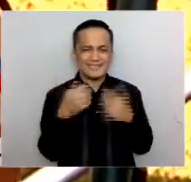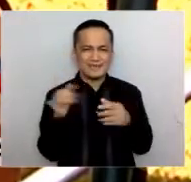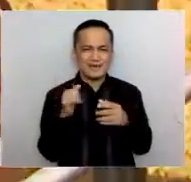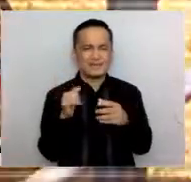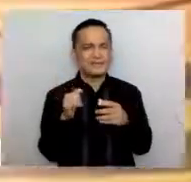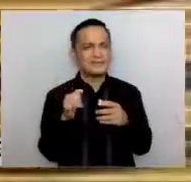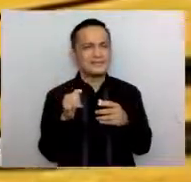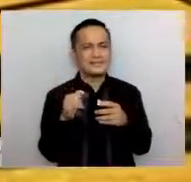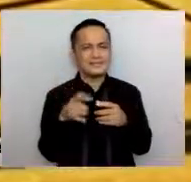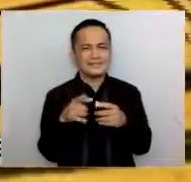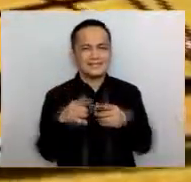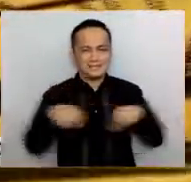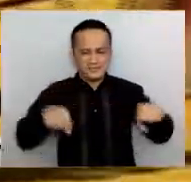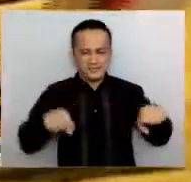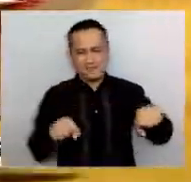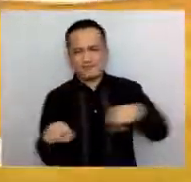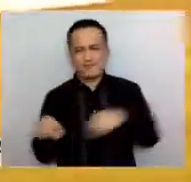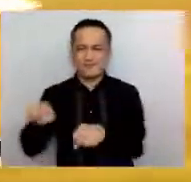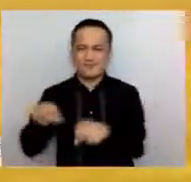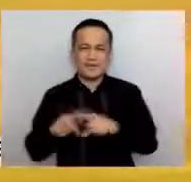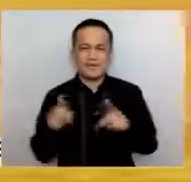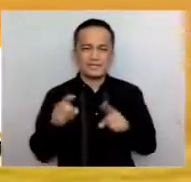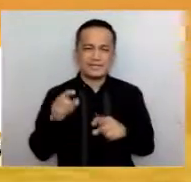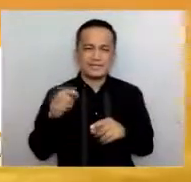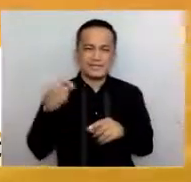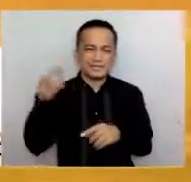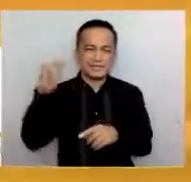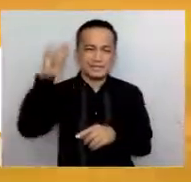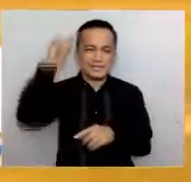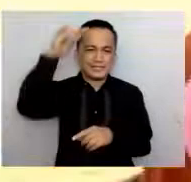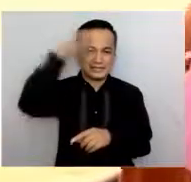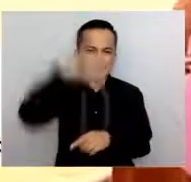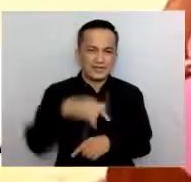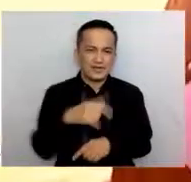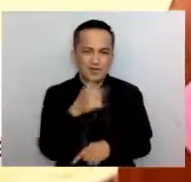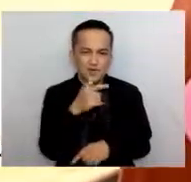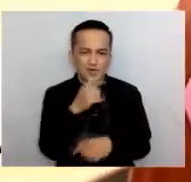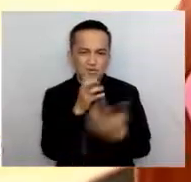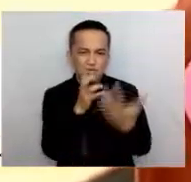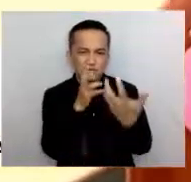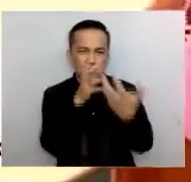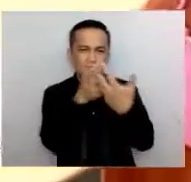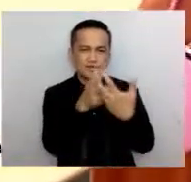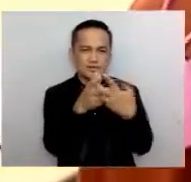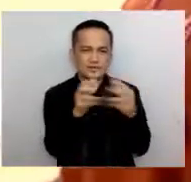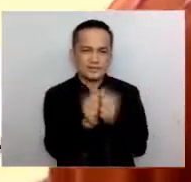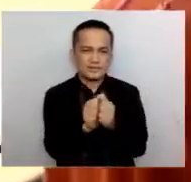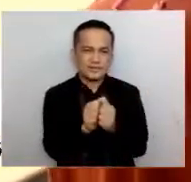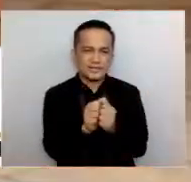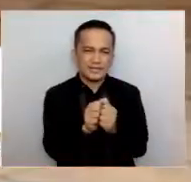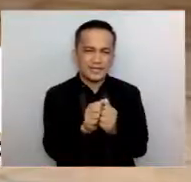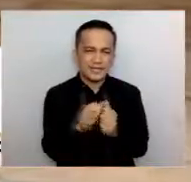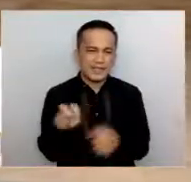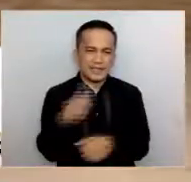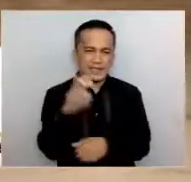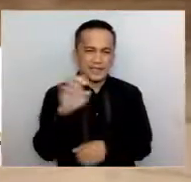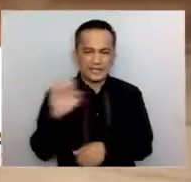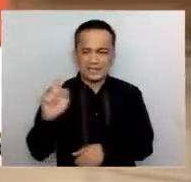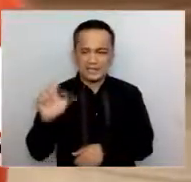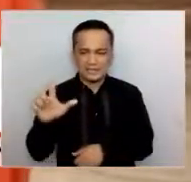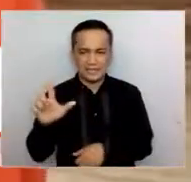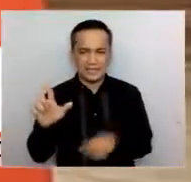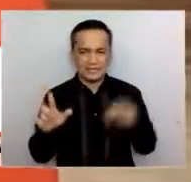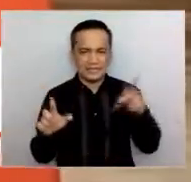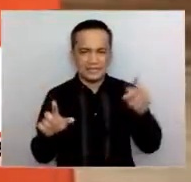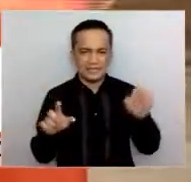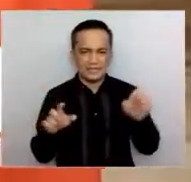air. At sino pa ba naman ang suwak na isamang lakwatcher ni na Ethel at Kay, kundi ang born and raised